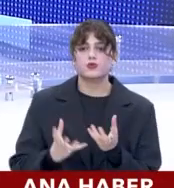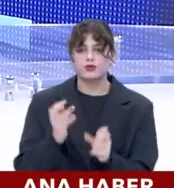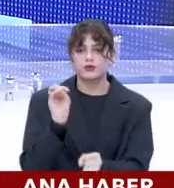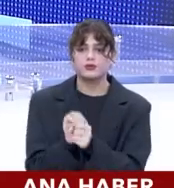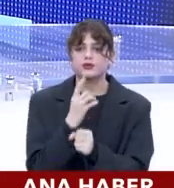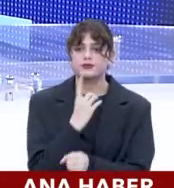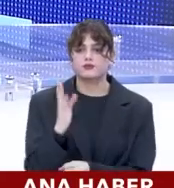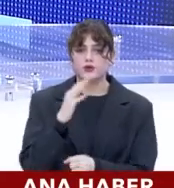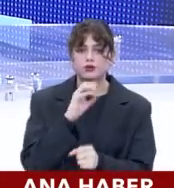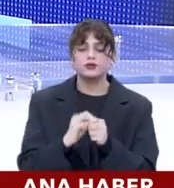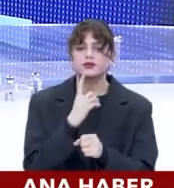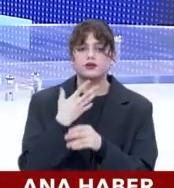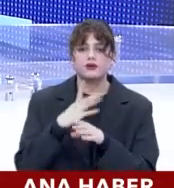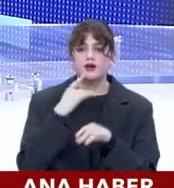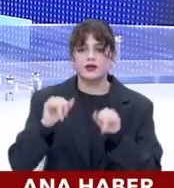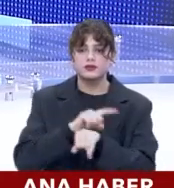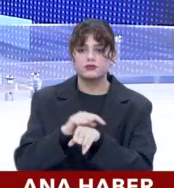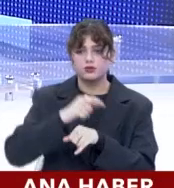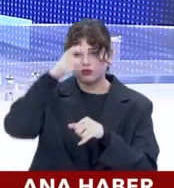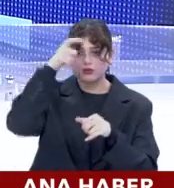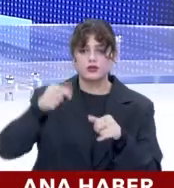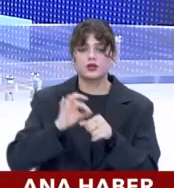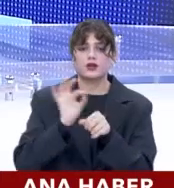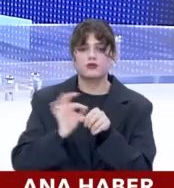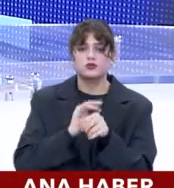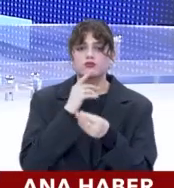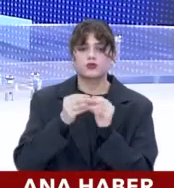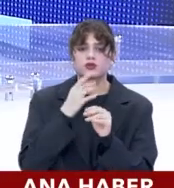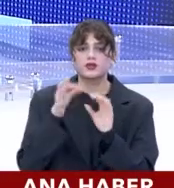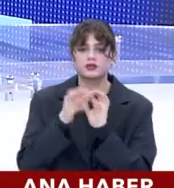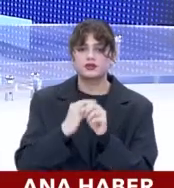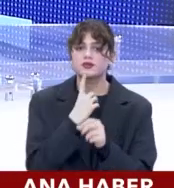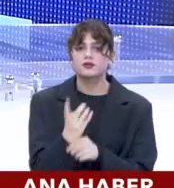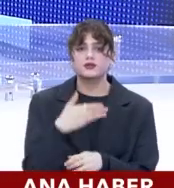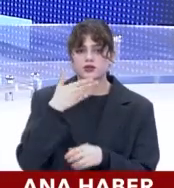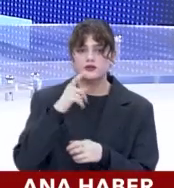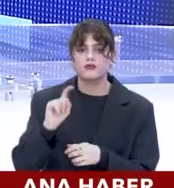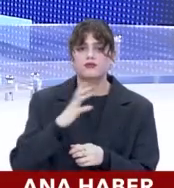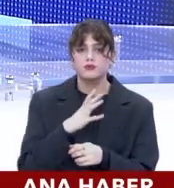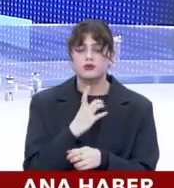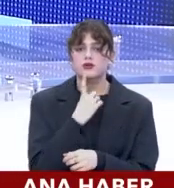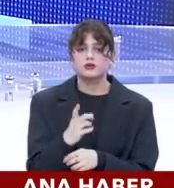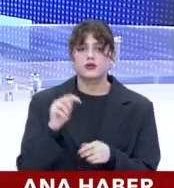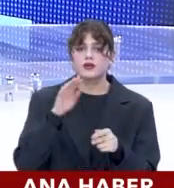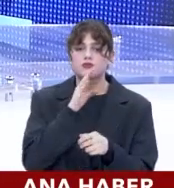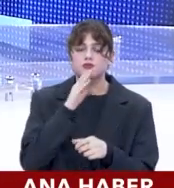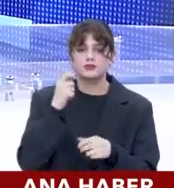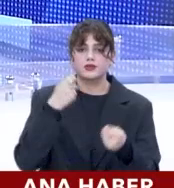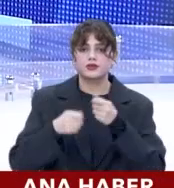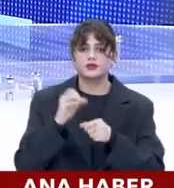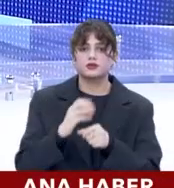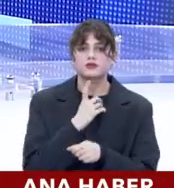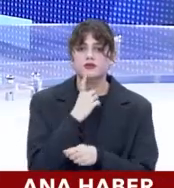kurtardık dedi borsayı. Ve aynı zamanda Türkiye'nin enflasyon sorununa ilişkin de açıklamaları vardı. Yabancı yatırımcıya